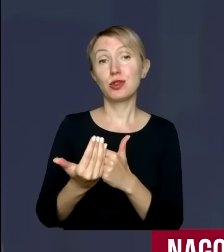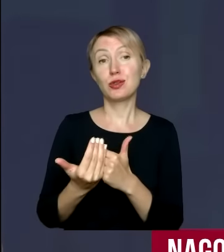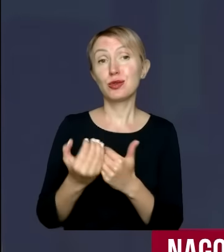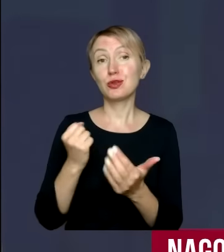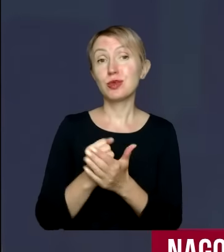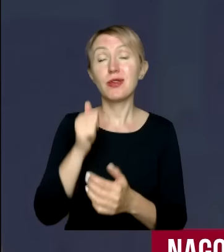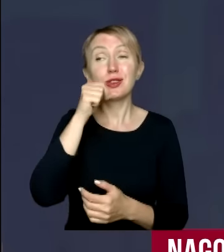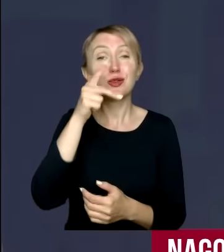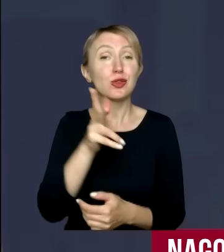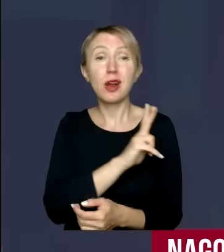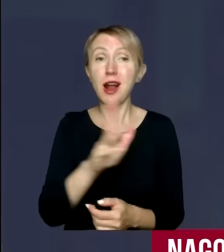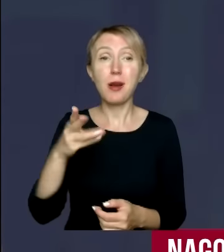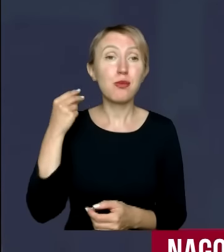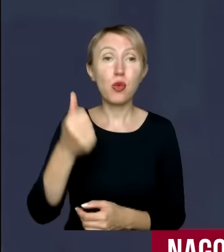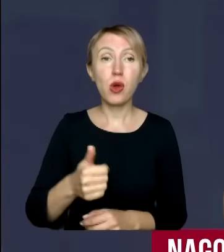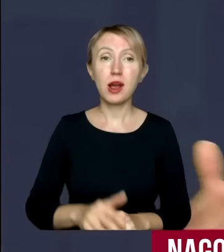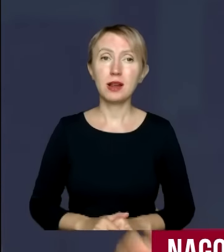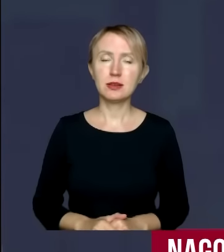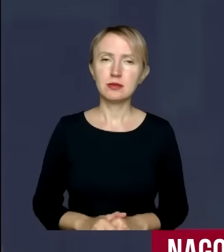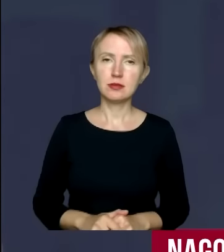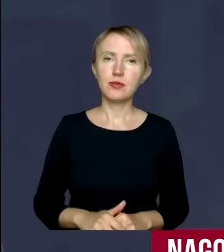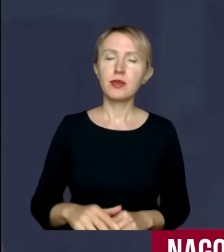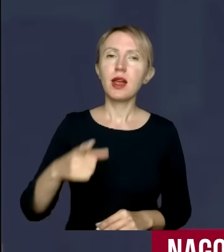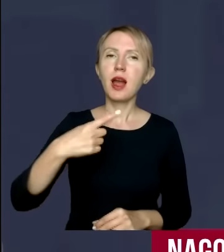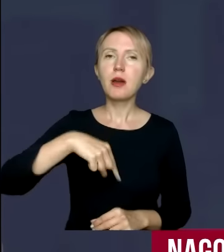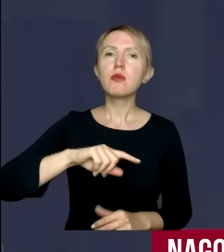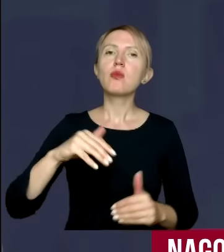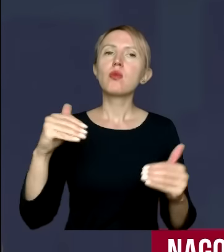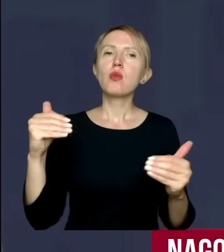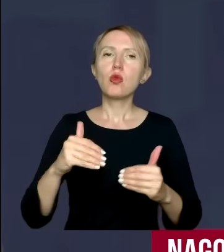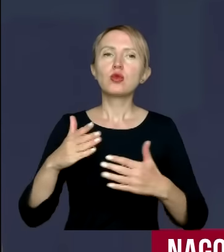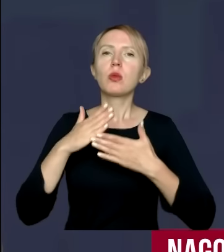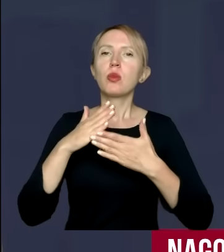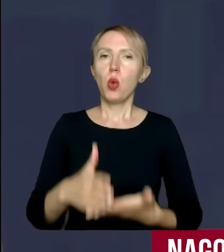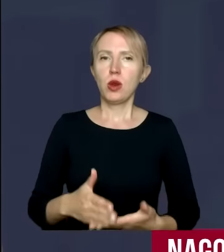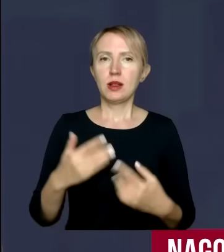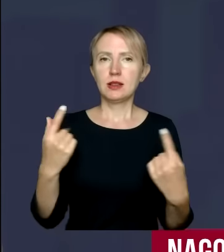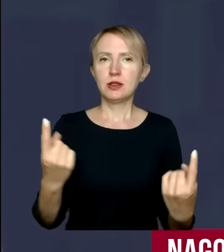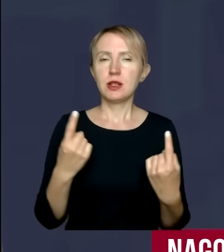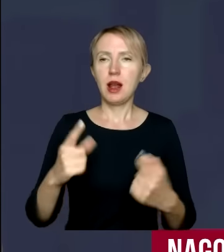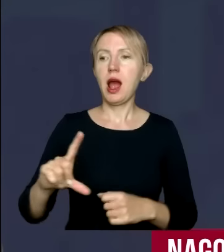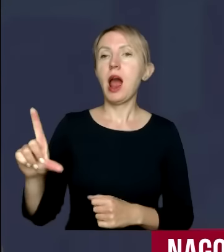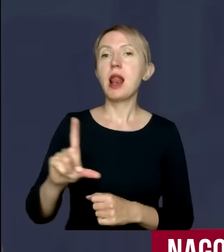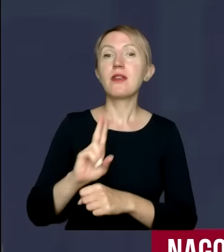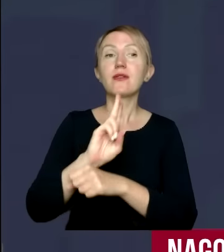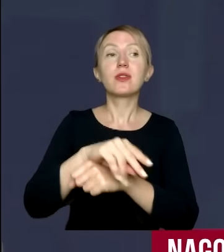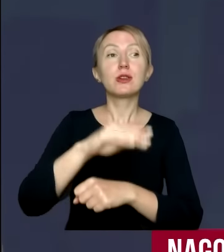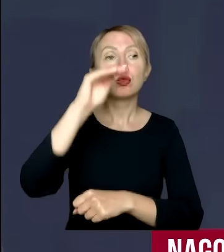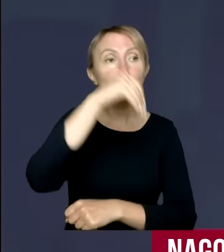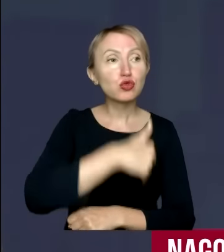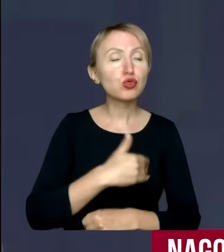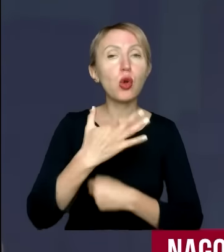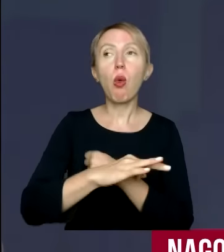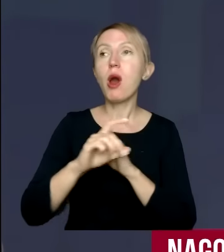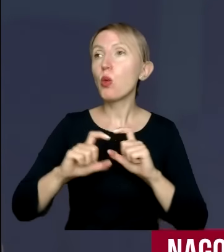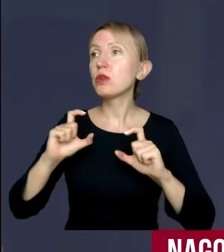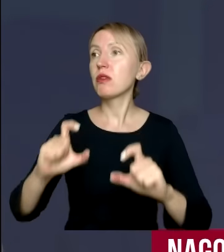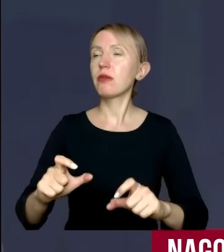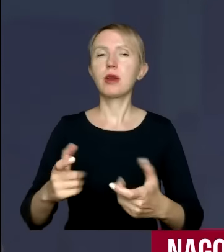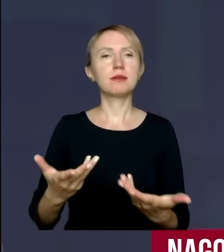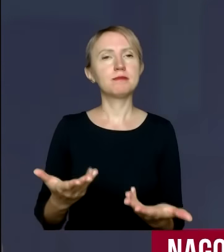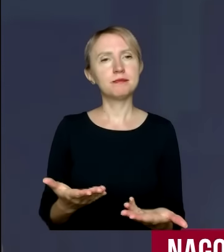codziennie ale jesteśmy w dłuższej perspektywie w stanie sobie z tym poradzić a wchodzenie lewicy do szkół do uniwersytetów będzie